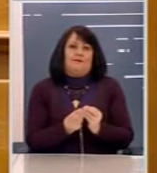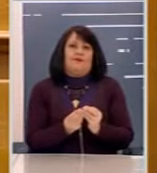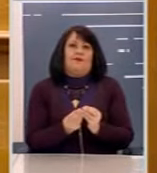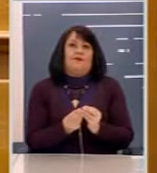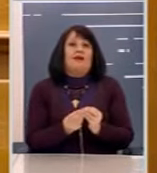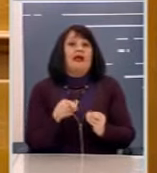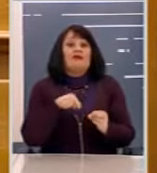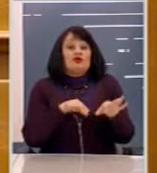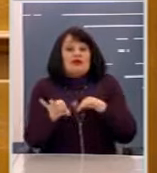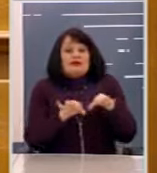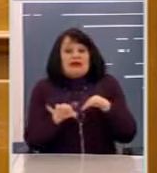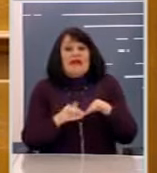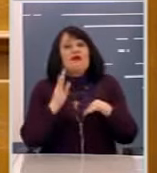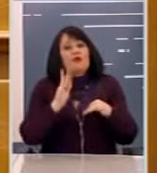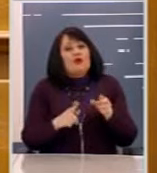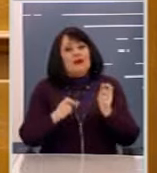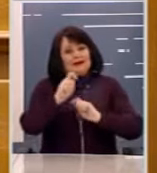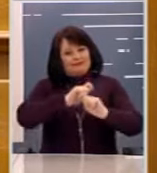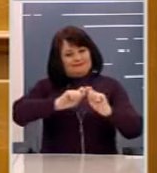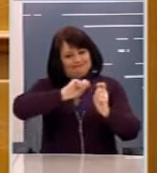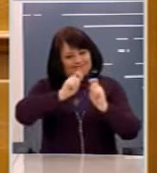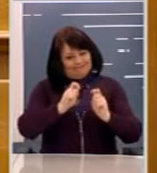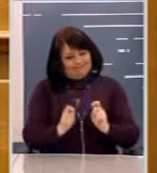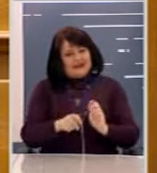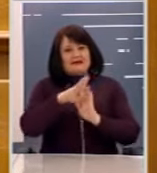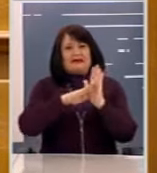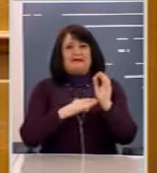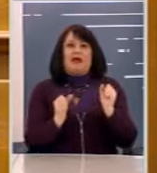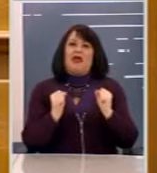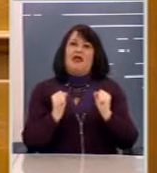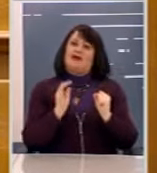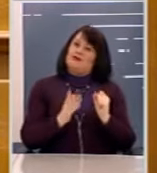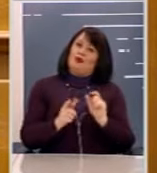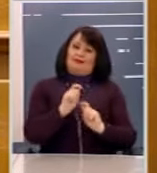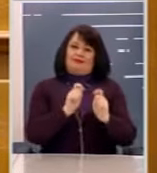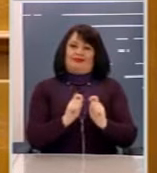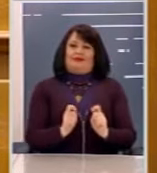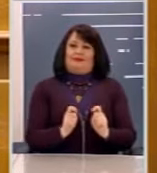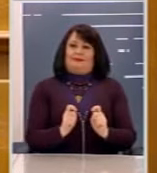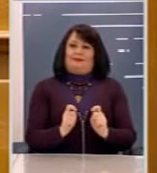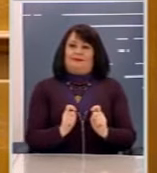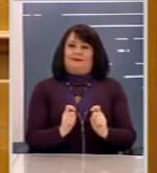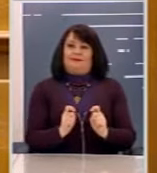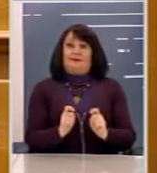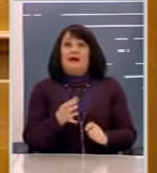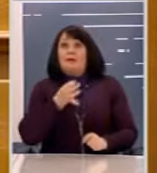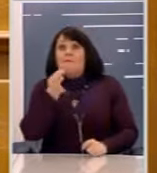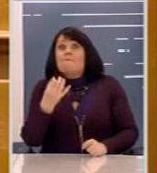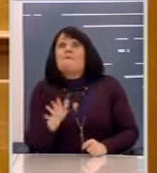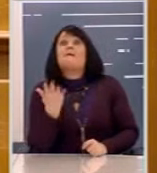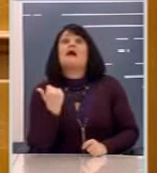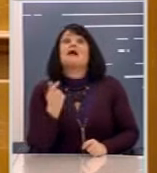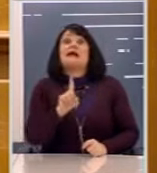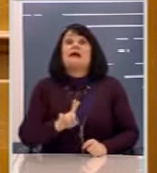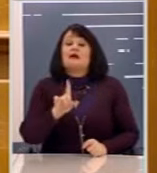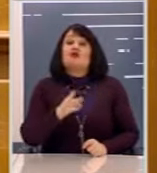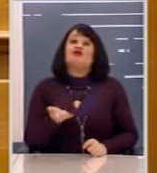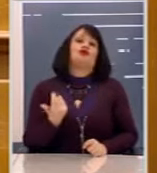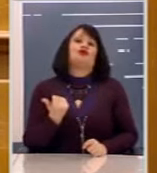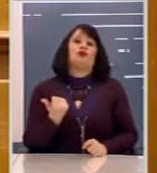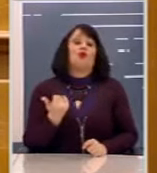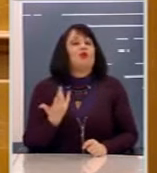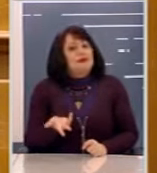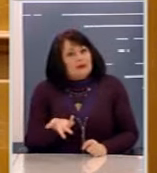το οποίο θα αναδιαμορφώσει συνολικά το σύστημα υγείας. Δεν του έχουν πει ότι